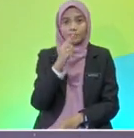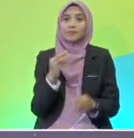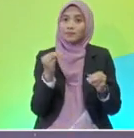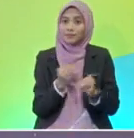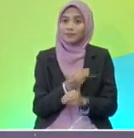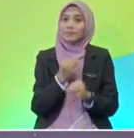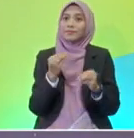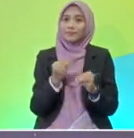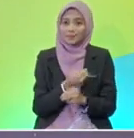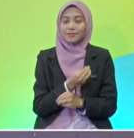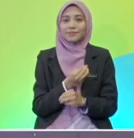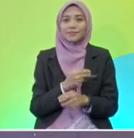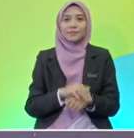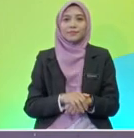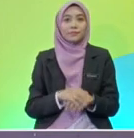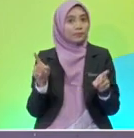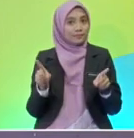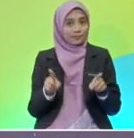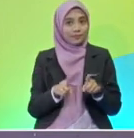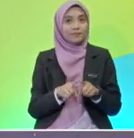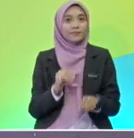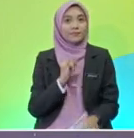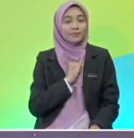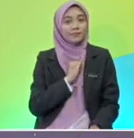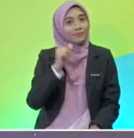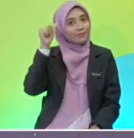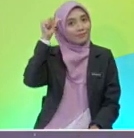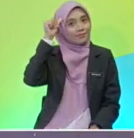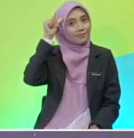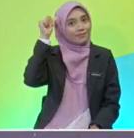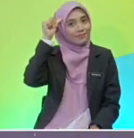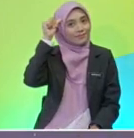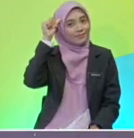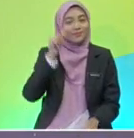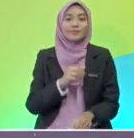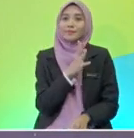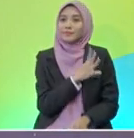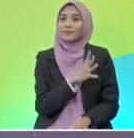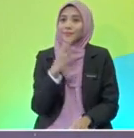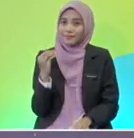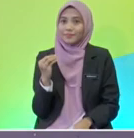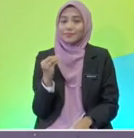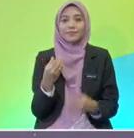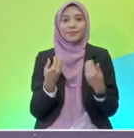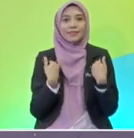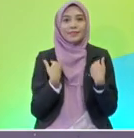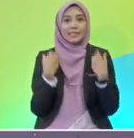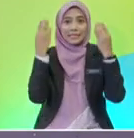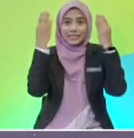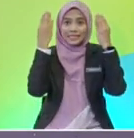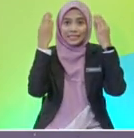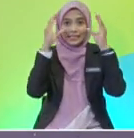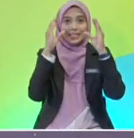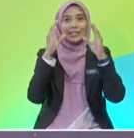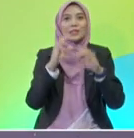matematika bersama dengan saya Azhar hilmiz aku pengacara anda dan kita ada cekgu yang